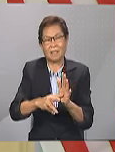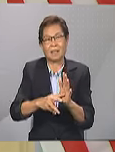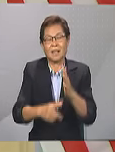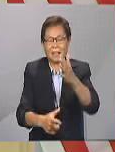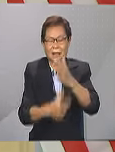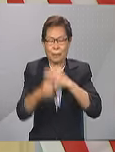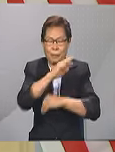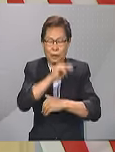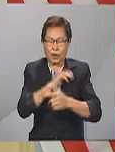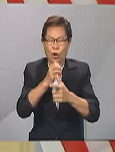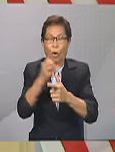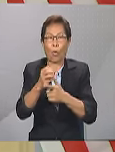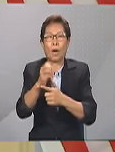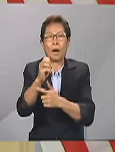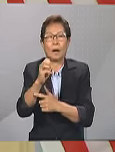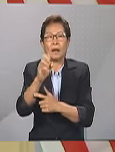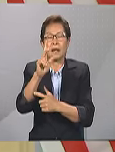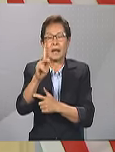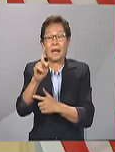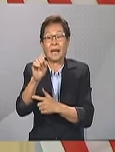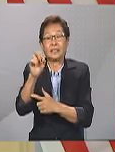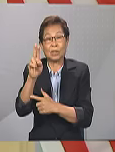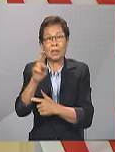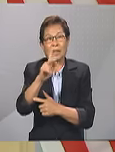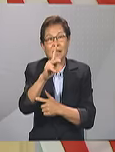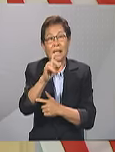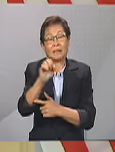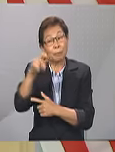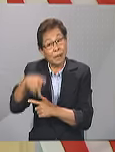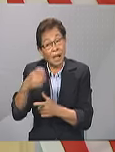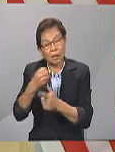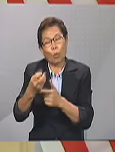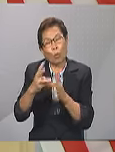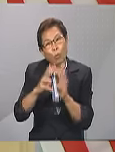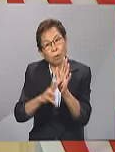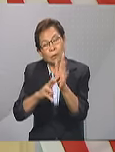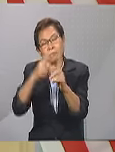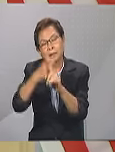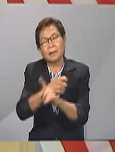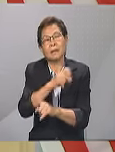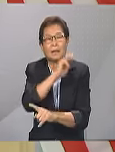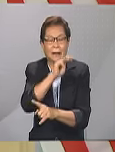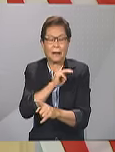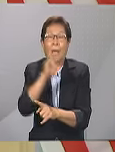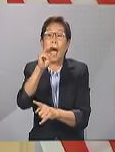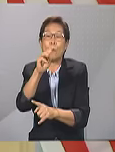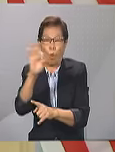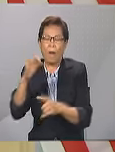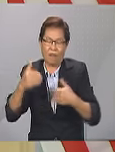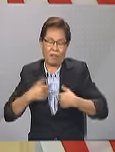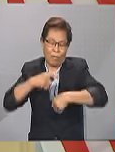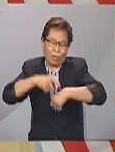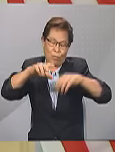timbalan menteri ataupun keyb knalpot Cha SBY ataupun wakil-wakil dari pada kementerian keuangan ada